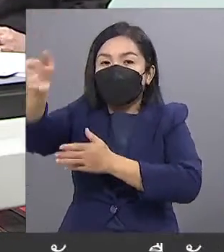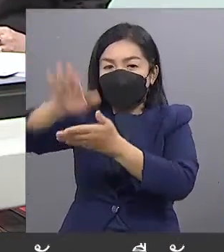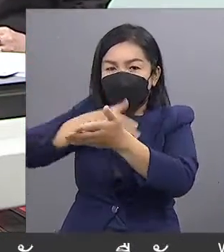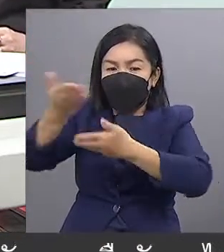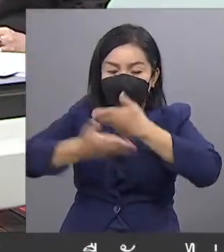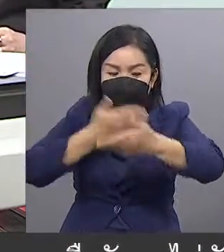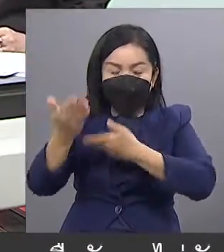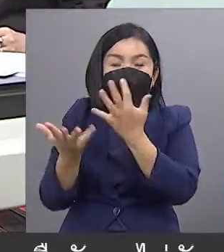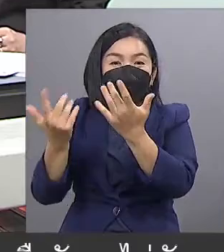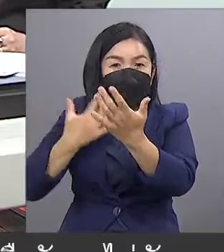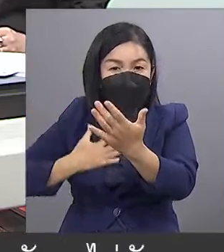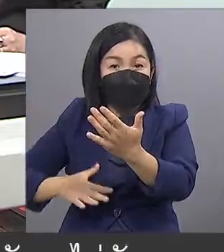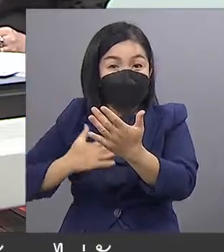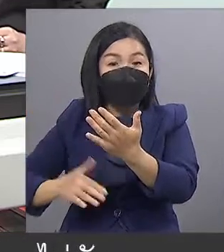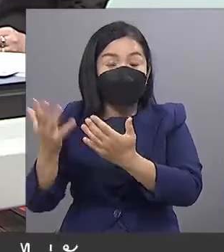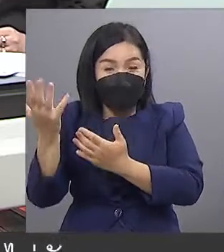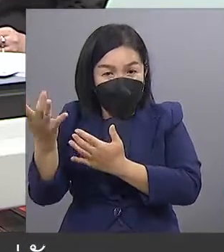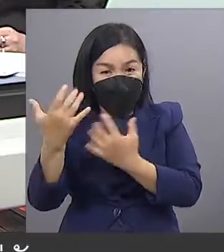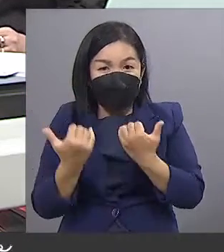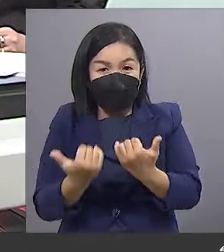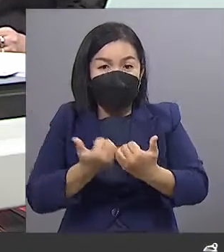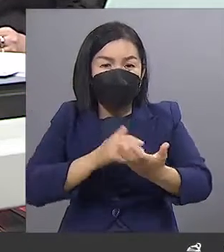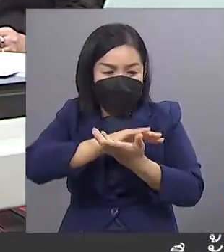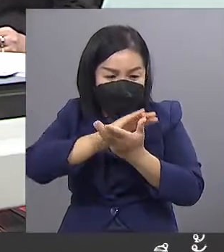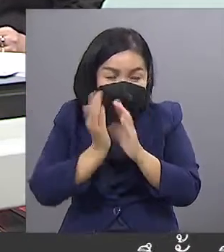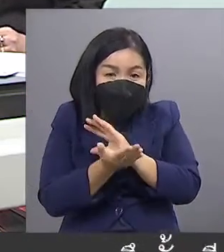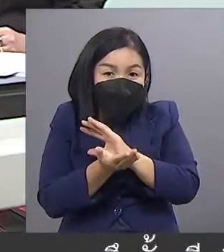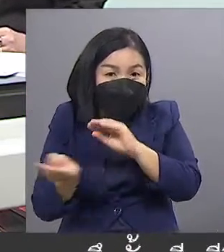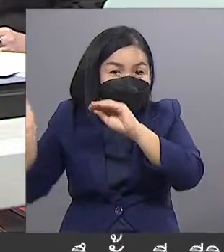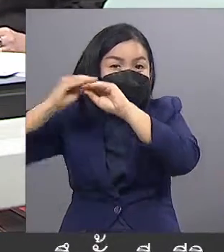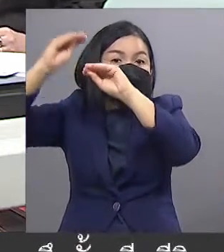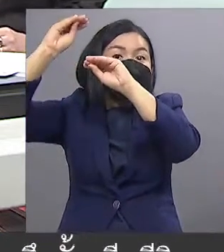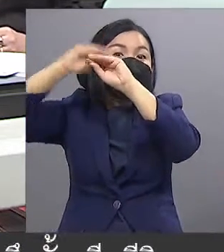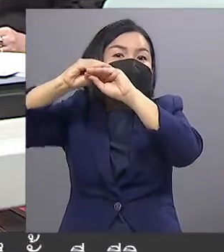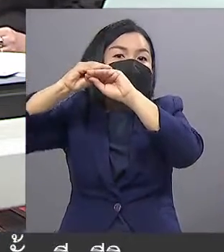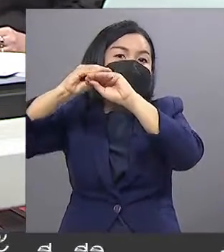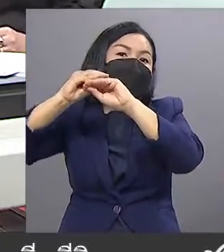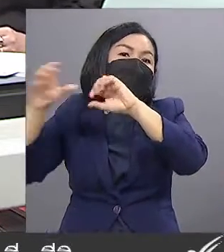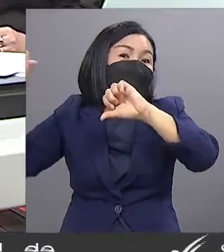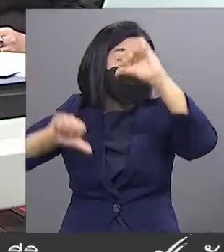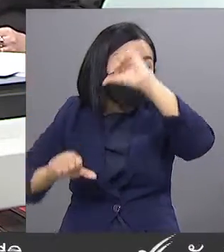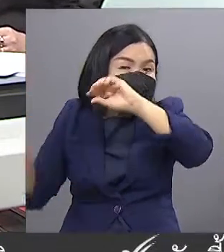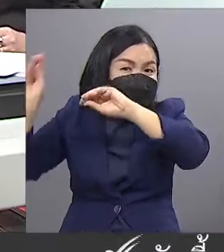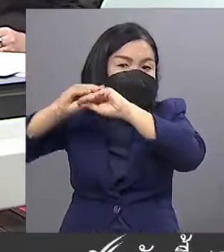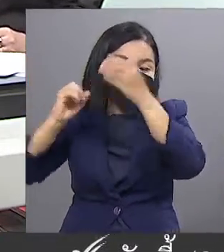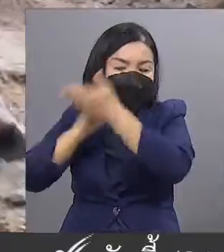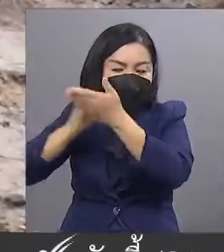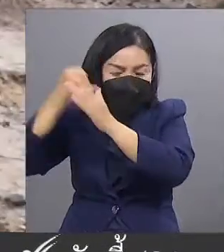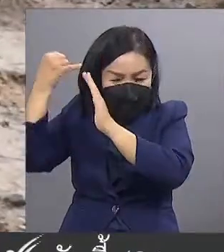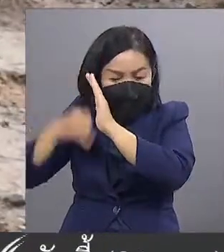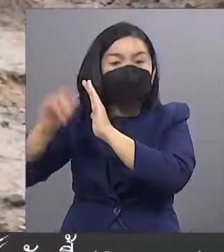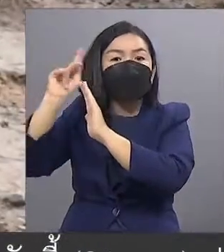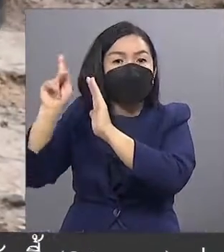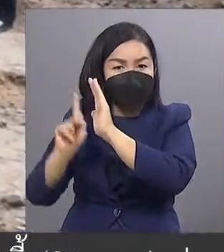คงย้ำนะคะว่าถ้านำกระท่อมไปดัดแปลงให้ออกฤทธิ์เป็นสารเสพติดแบบนี้ยังคงผิดกฎหมายอยู่ค่ะ